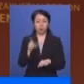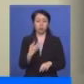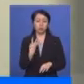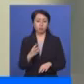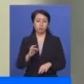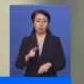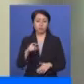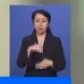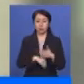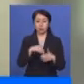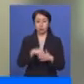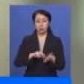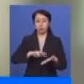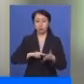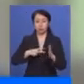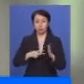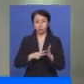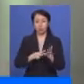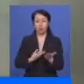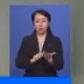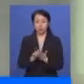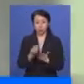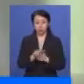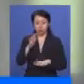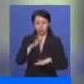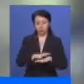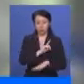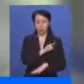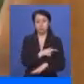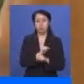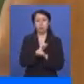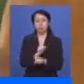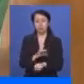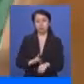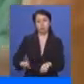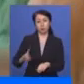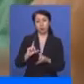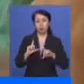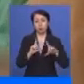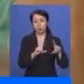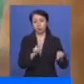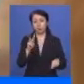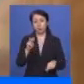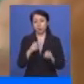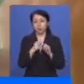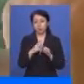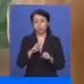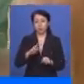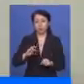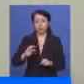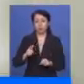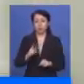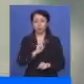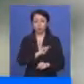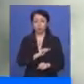тенге. Из дополнительно запланированных объемов финансирования фонд медстрахования в наш регион направит порядка 212 миллионов тенге